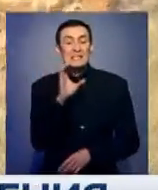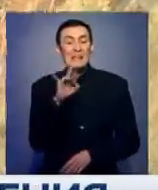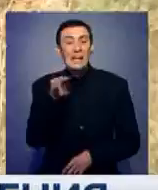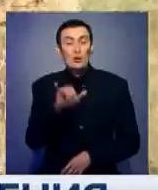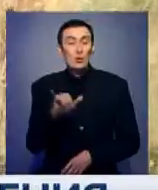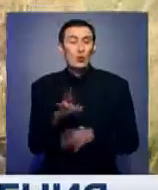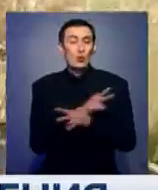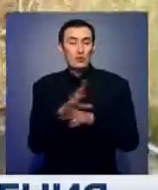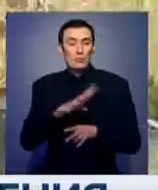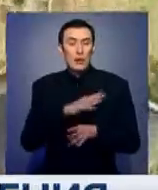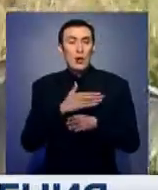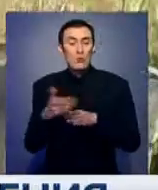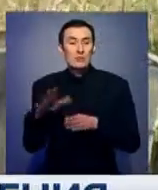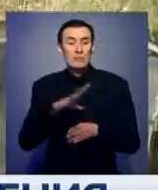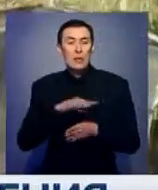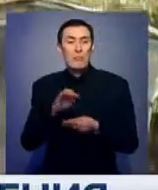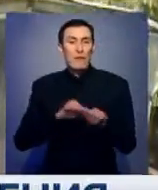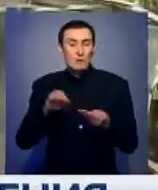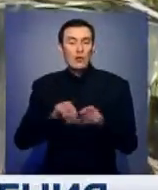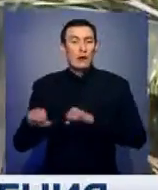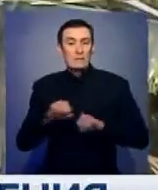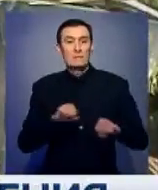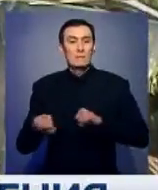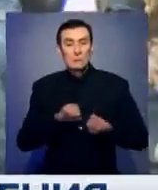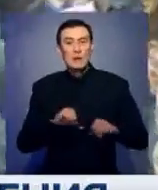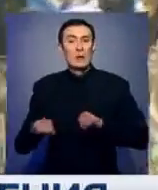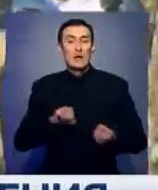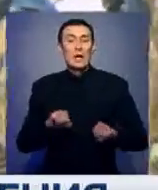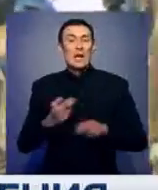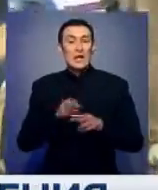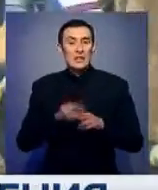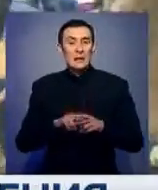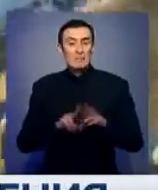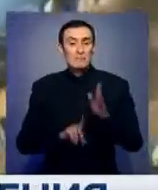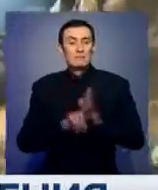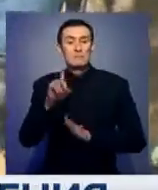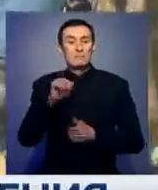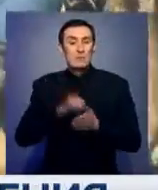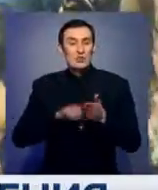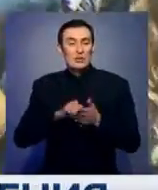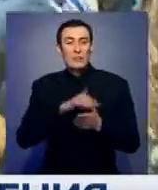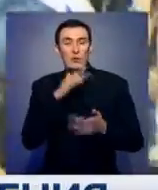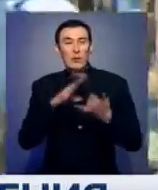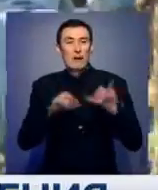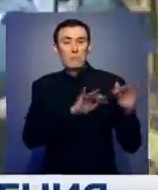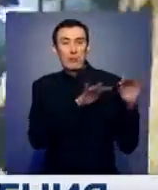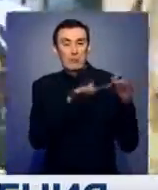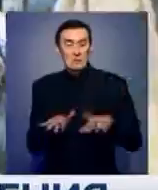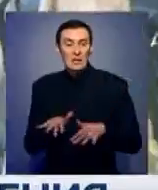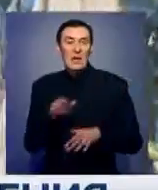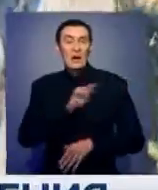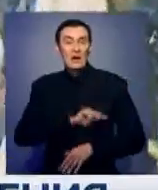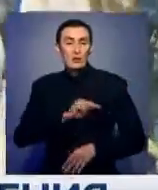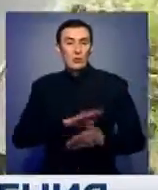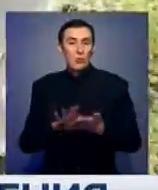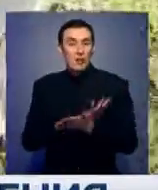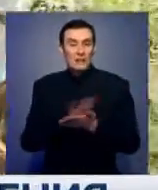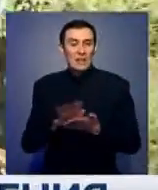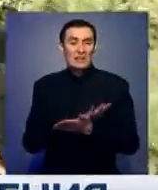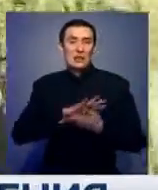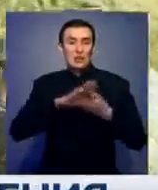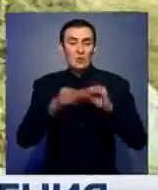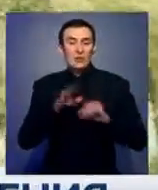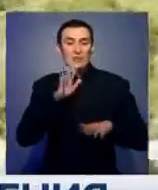на острове произошли более 100 афтершоковых толчков. Это вызвало многочисленные оползни. Работы по ликвидации